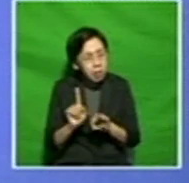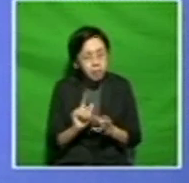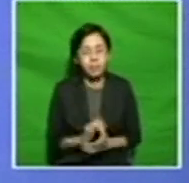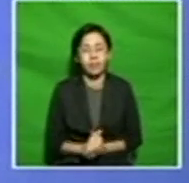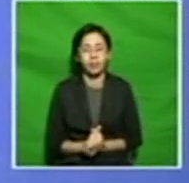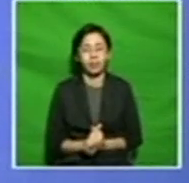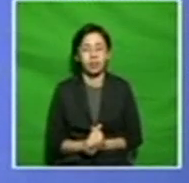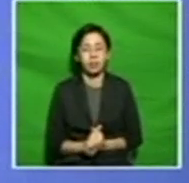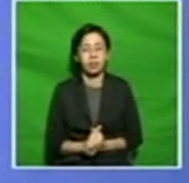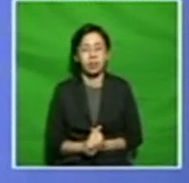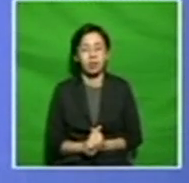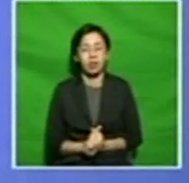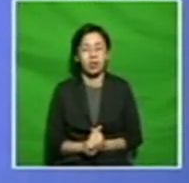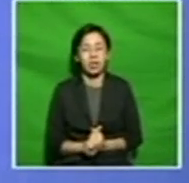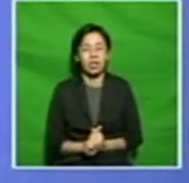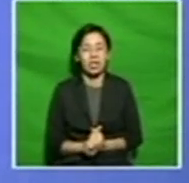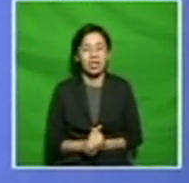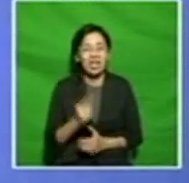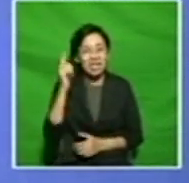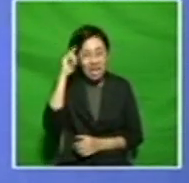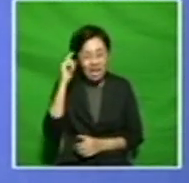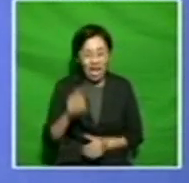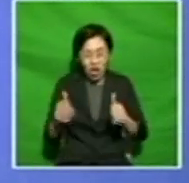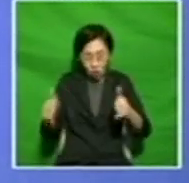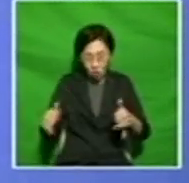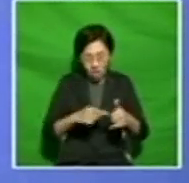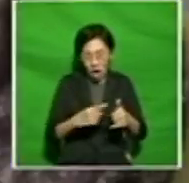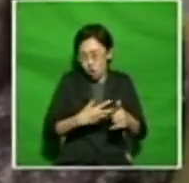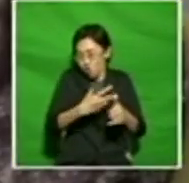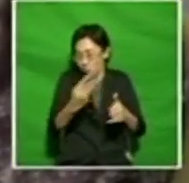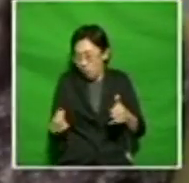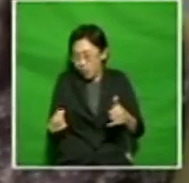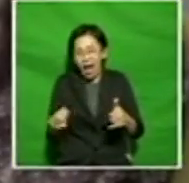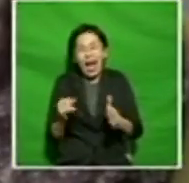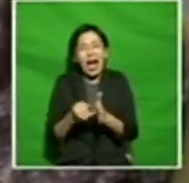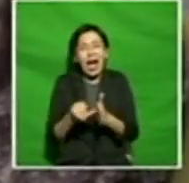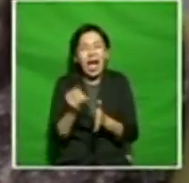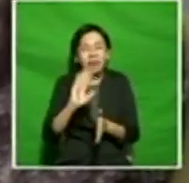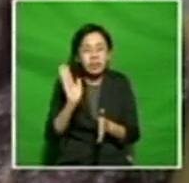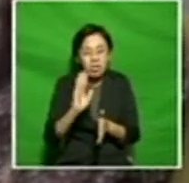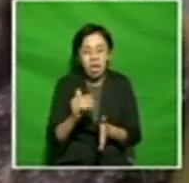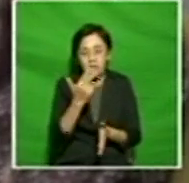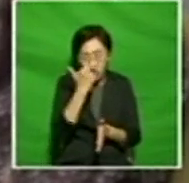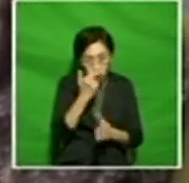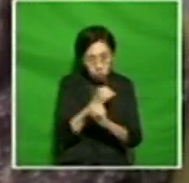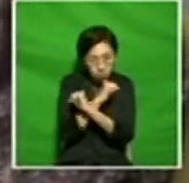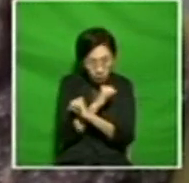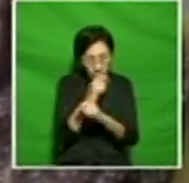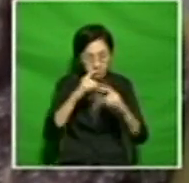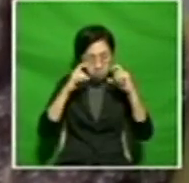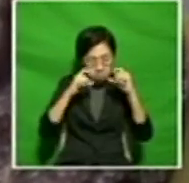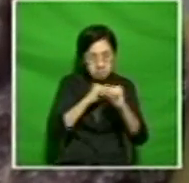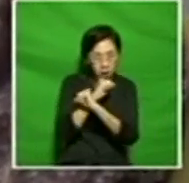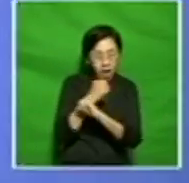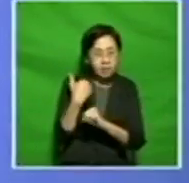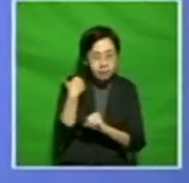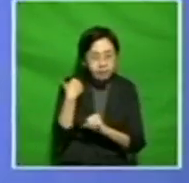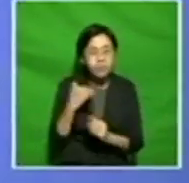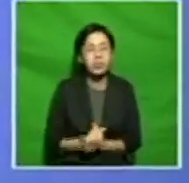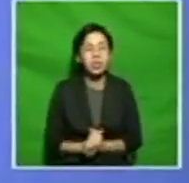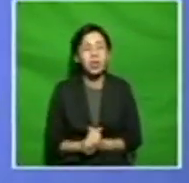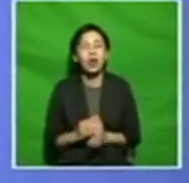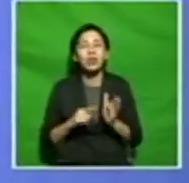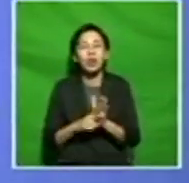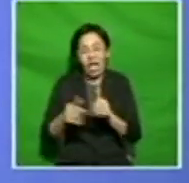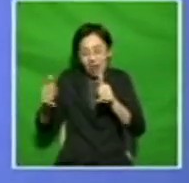เพราะว่าเคอร์ฟิวนั้นมันไม่กระโดดจากในกอไปสู่ในของ่ายนักหรอกถ้าระมัดระวังระมัดระวังเราก็พูดถึงเรื่องโ